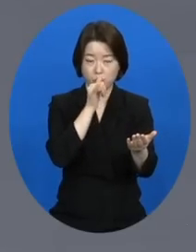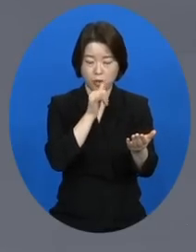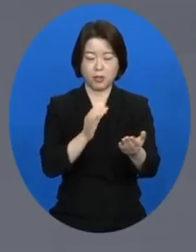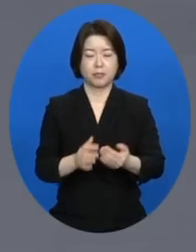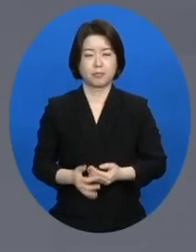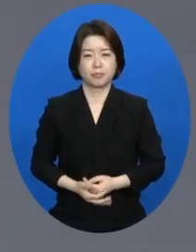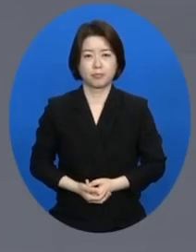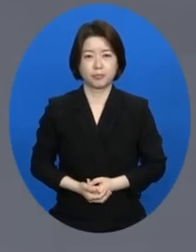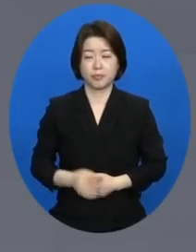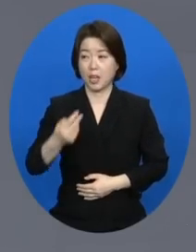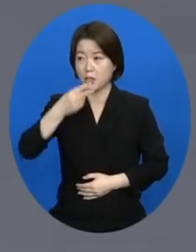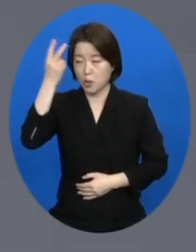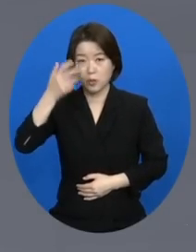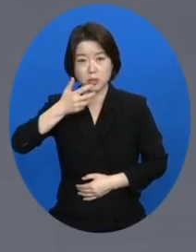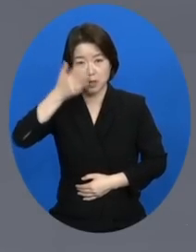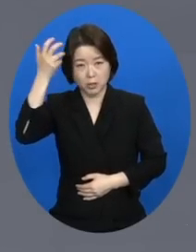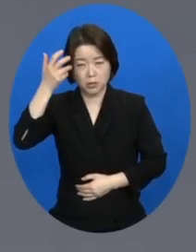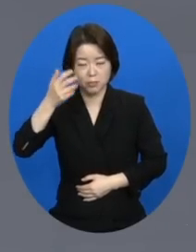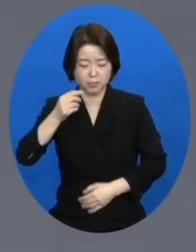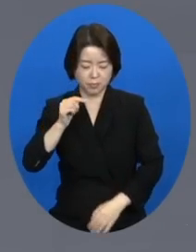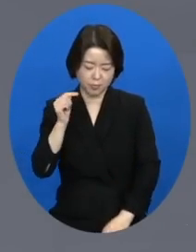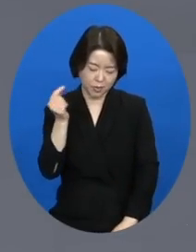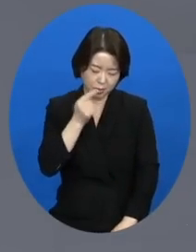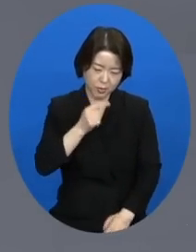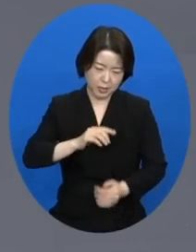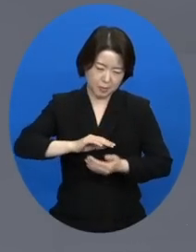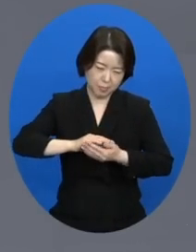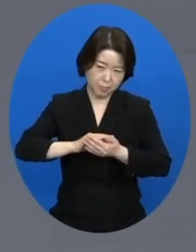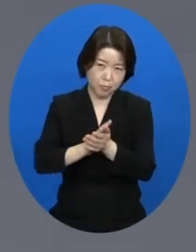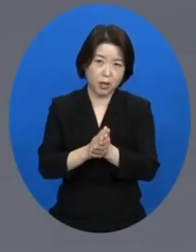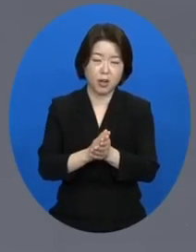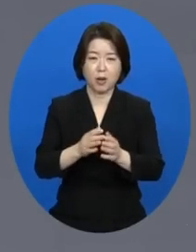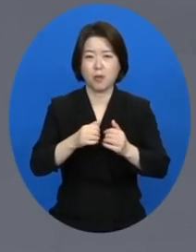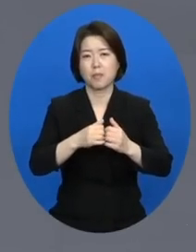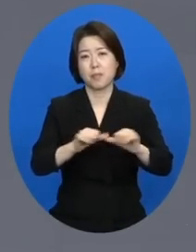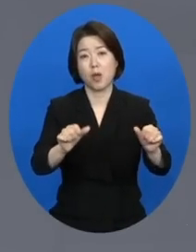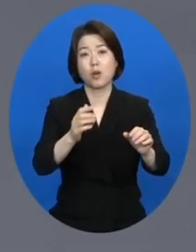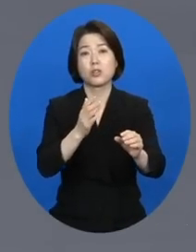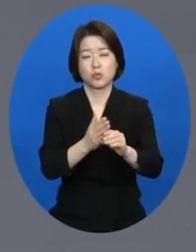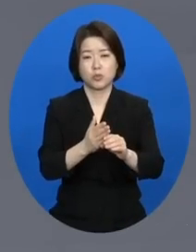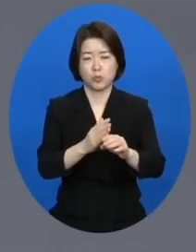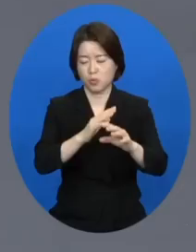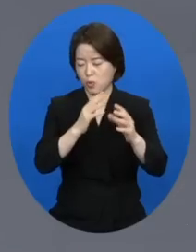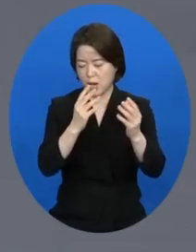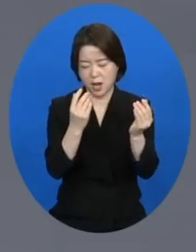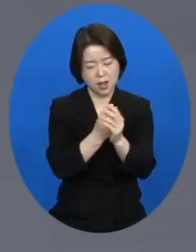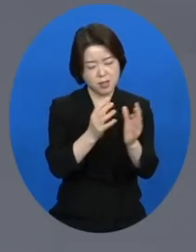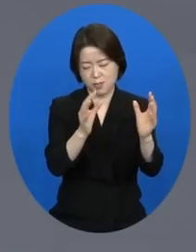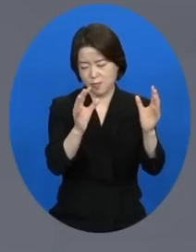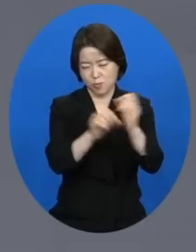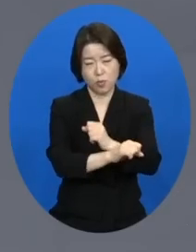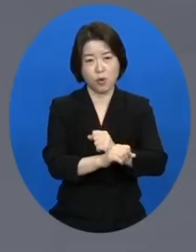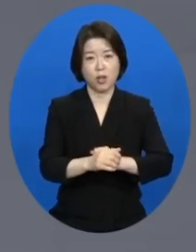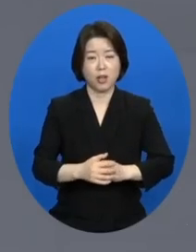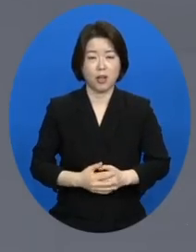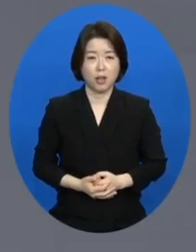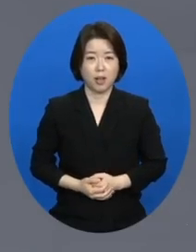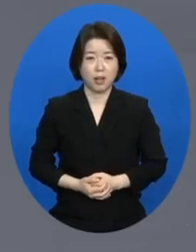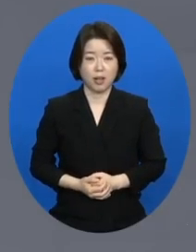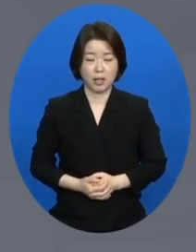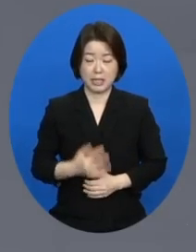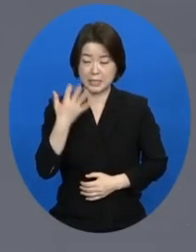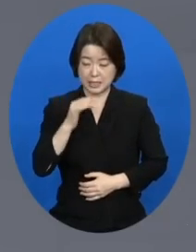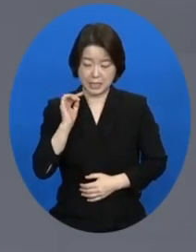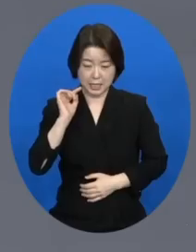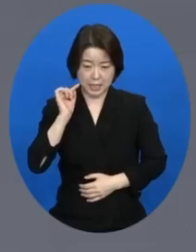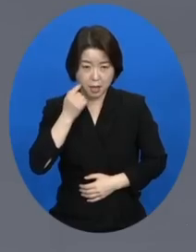그러니까 요셉의 꿈은 철저하게 지금 파괴되어지고 깨어지고 있어요. 완전히 부서지고 있습니다. 채색옷을 입었던